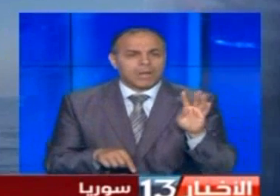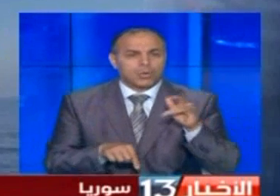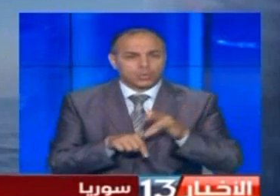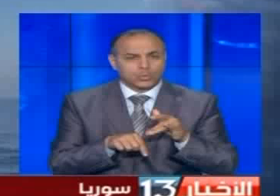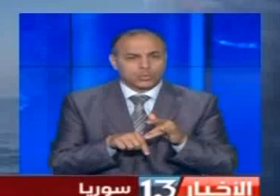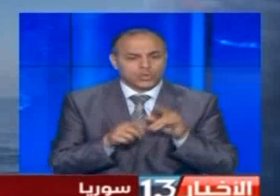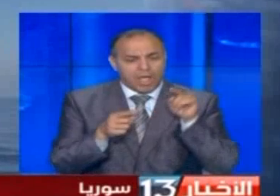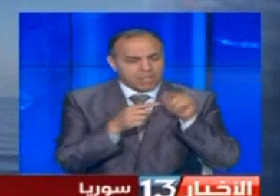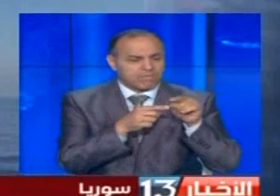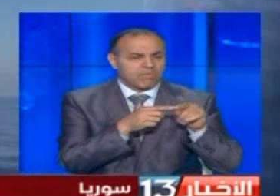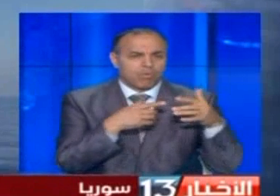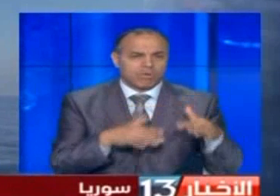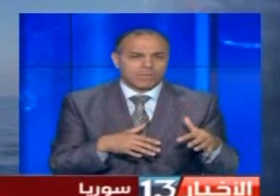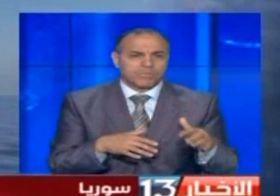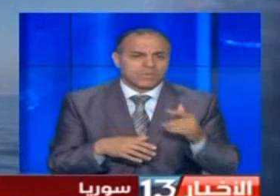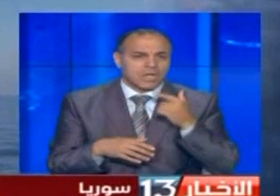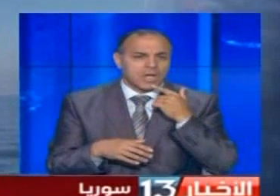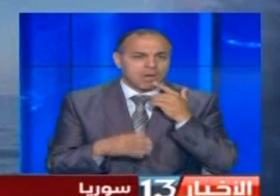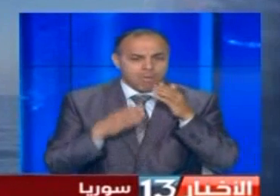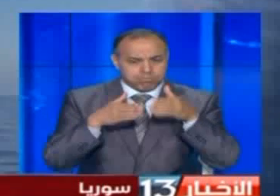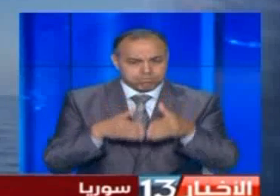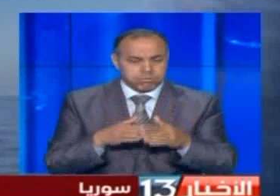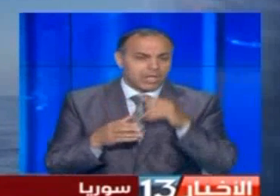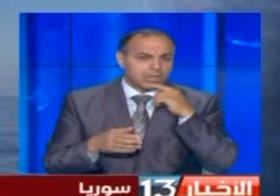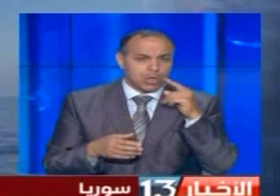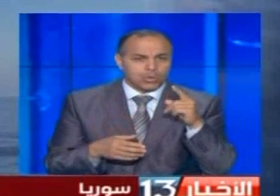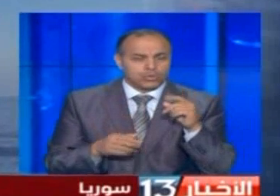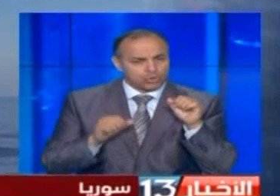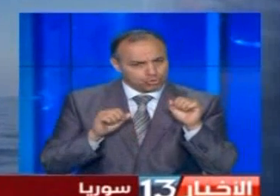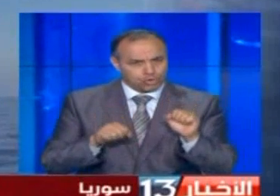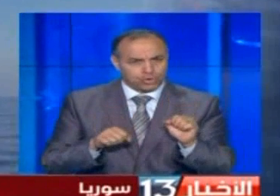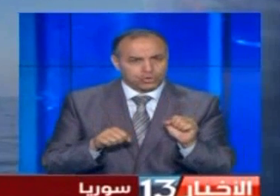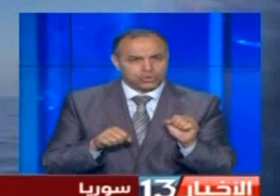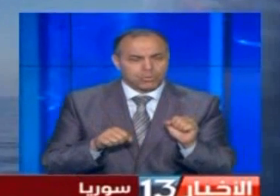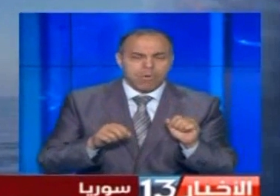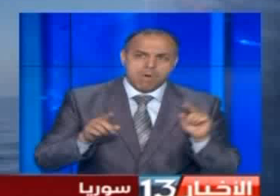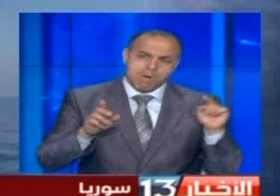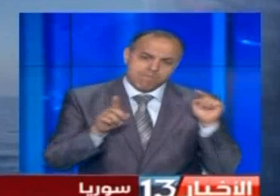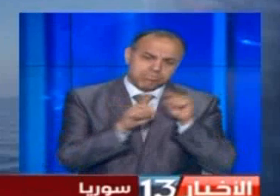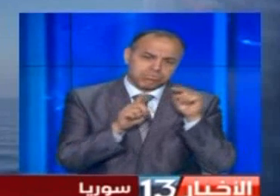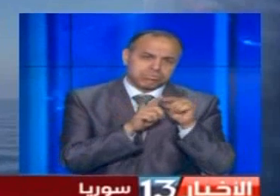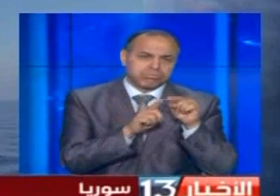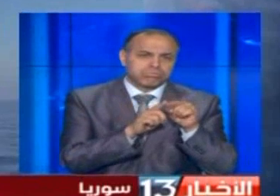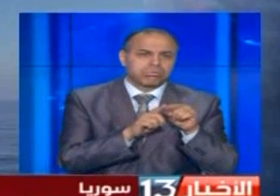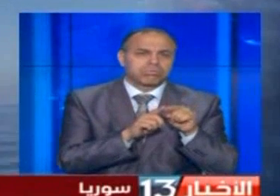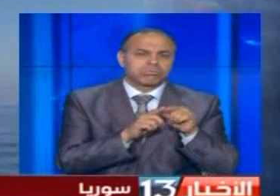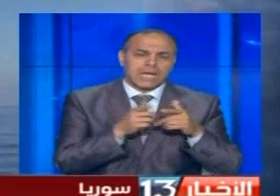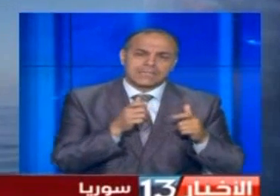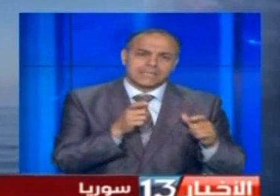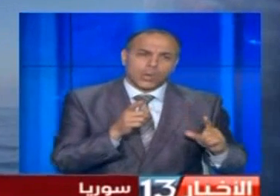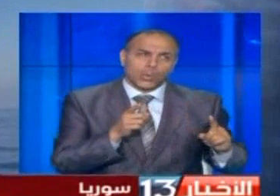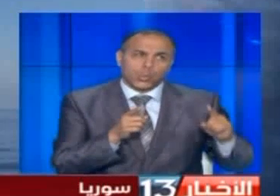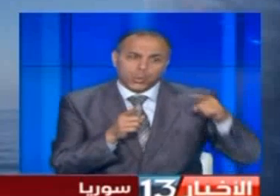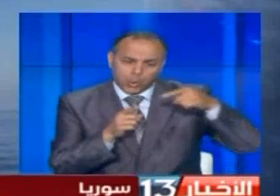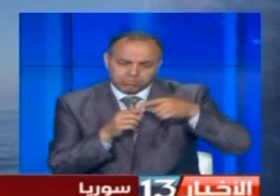جميع الأهداف، وأظهرت أن الأسطول البحرية الروسية قادر على توجيه ضربات ناجحة من منظومات سلاح متناهي